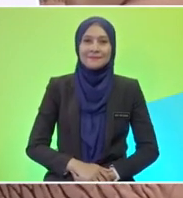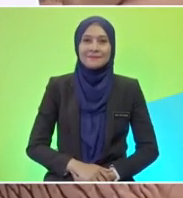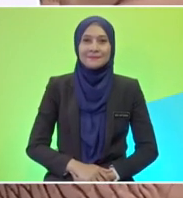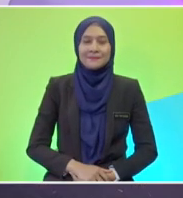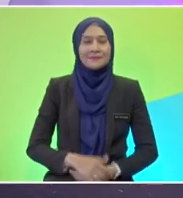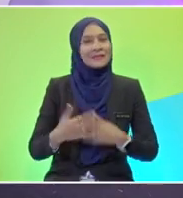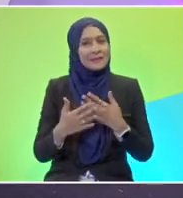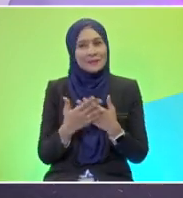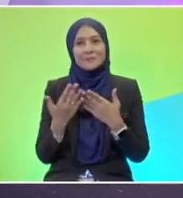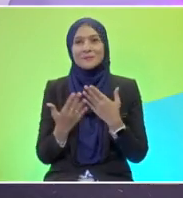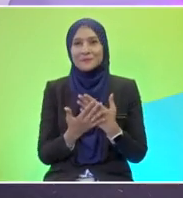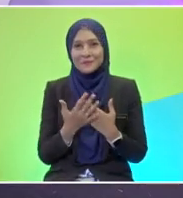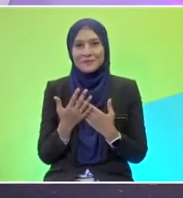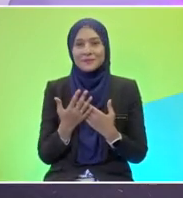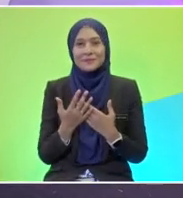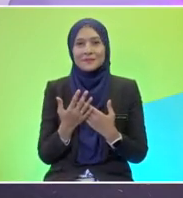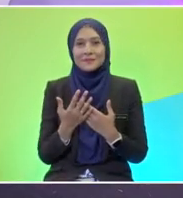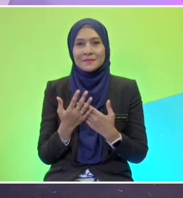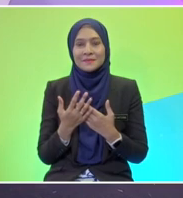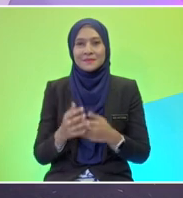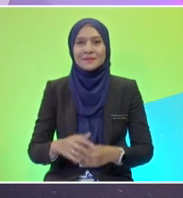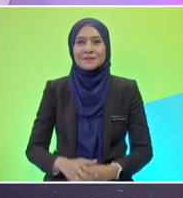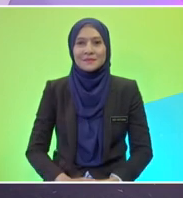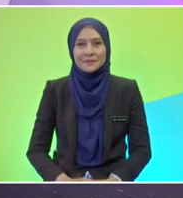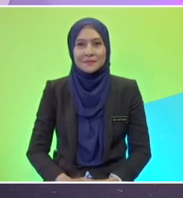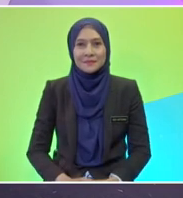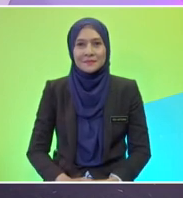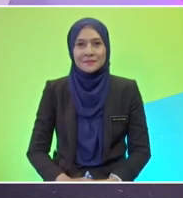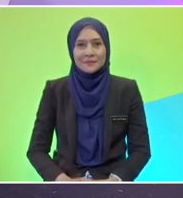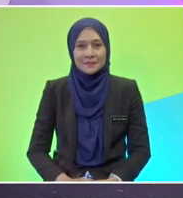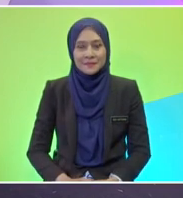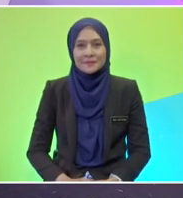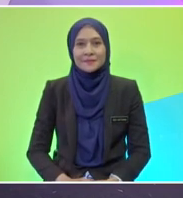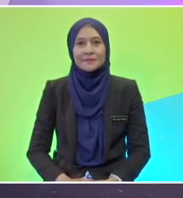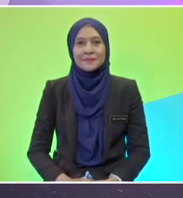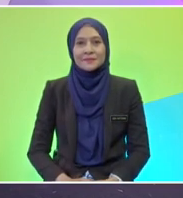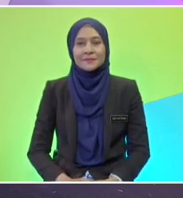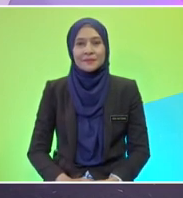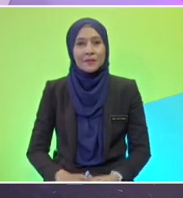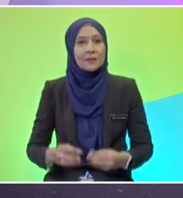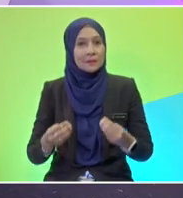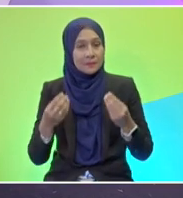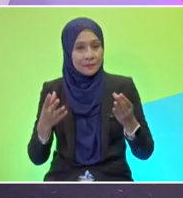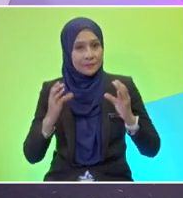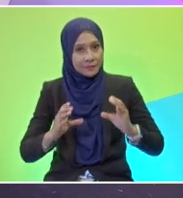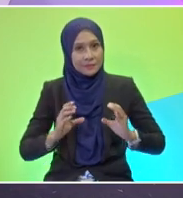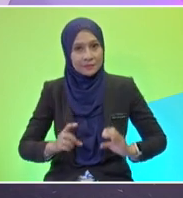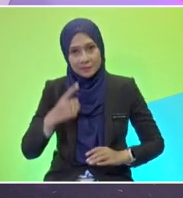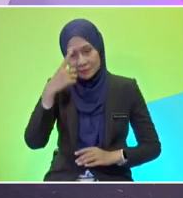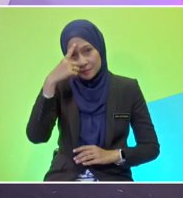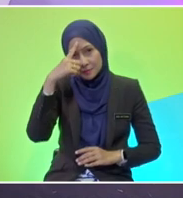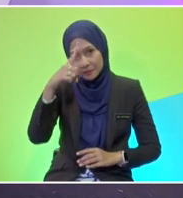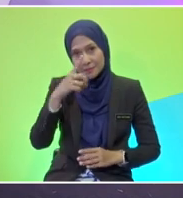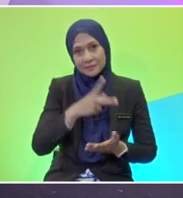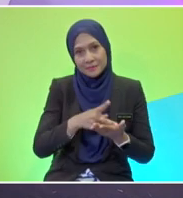Mudah tak Kak Fika? Mudah sangat. Mudah untuk murid-murid kan. Selain murid buat teknik calik, guna pembilang, gunakan kad ni pun cepat